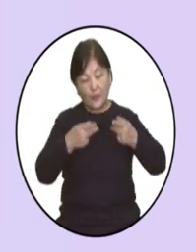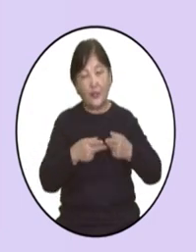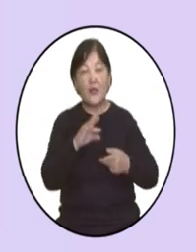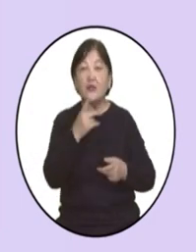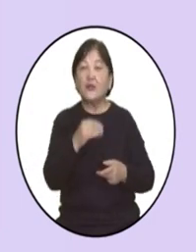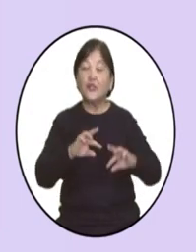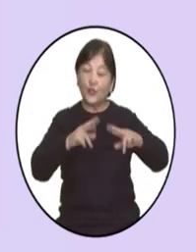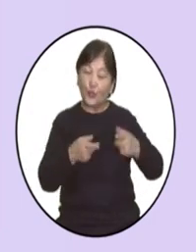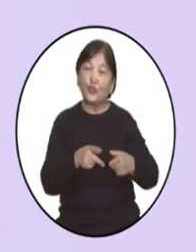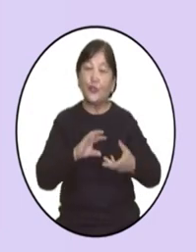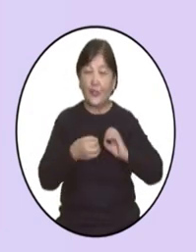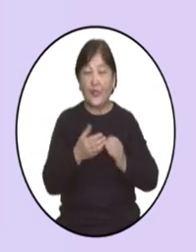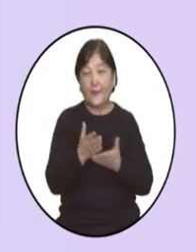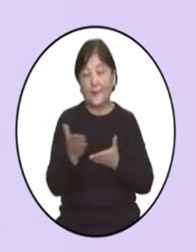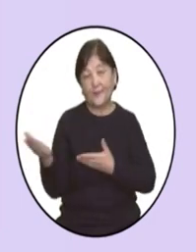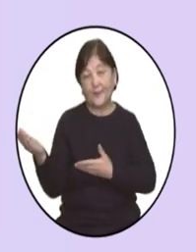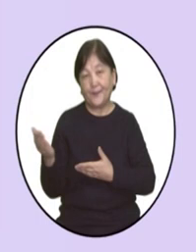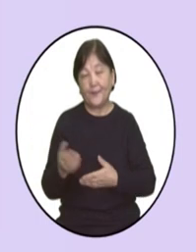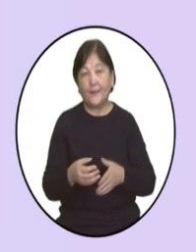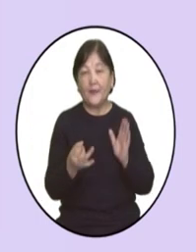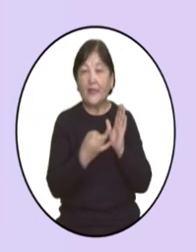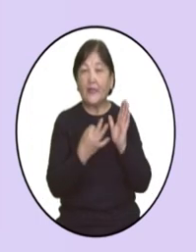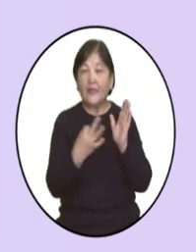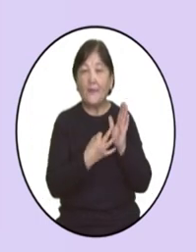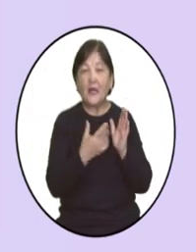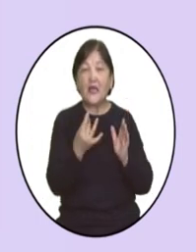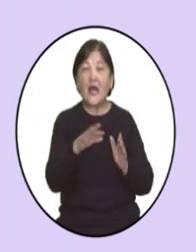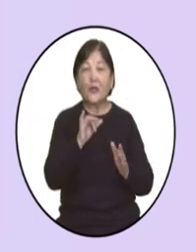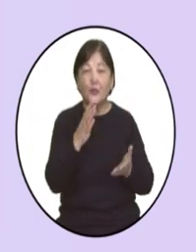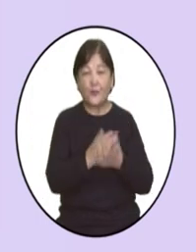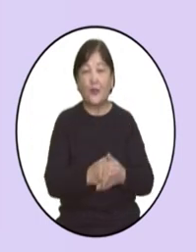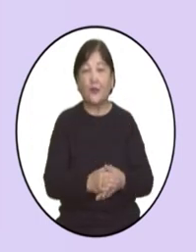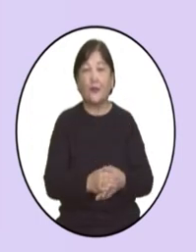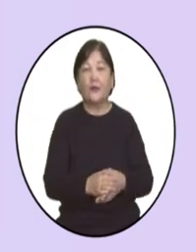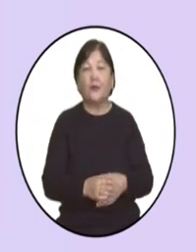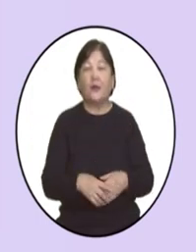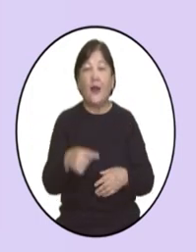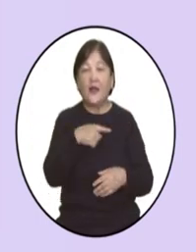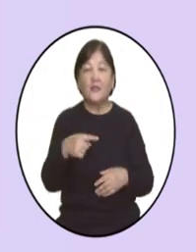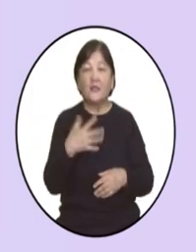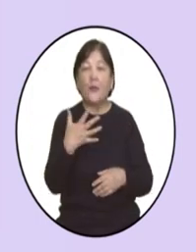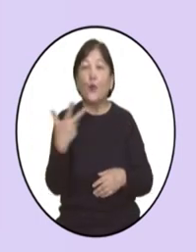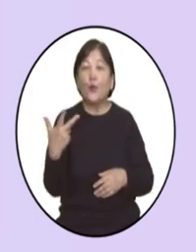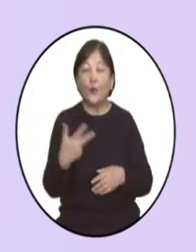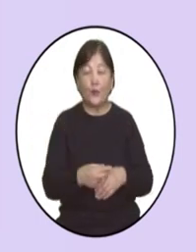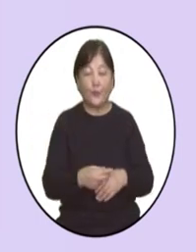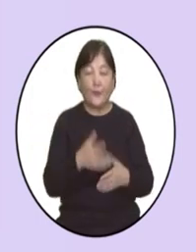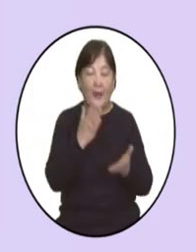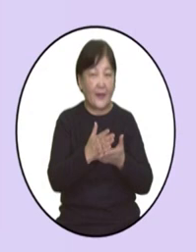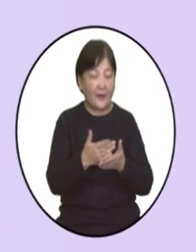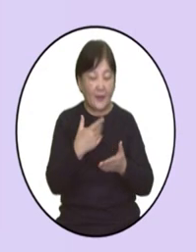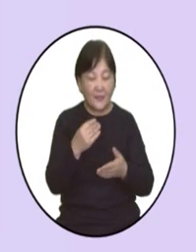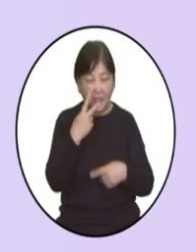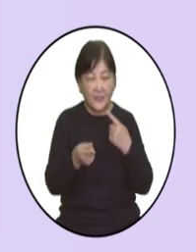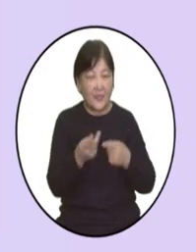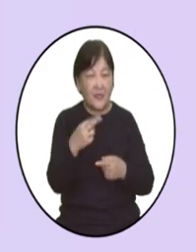шилжүүлгийг хийнү. За, эд нь 78 градус Цельсий байна. Бид нь хасах 53 градус Цельсийг илэрхийлж чихнэ.